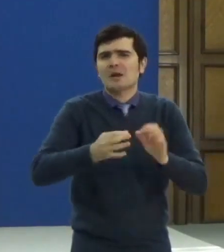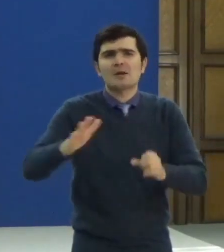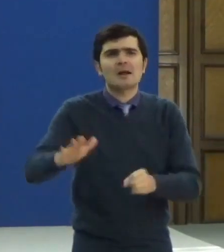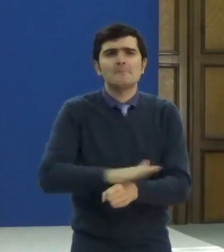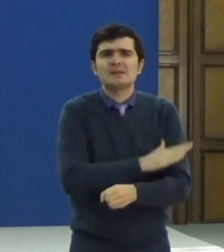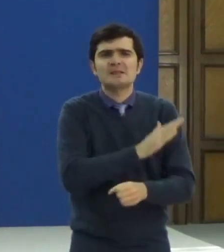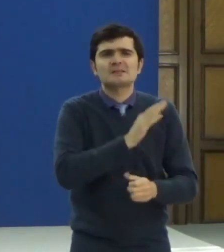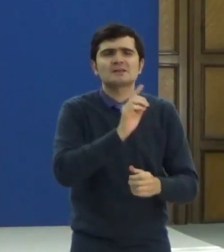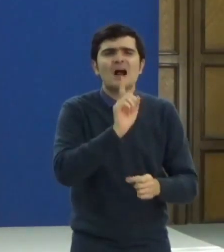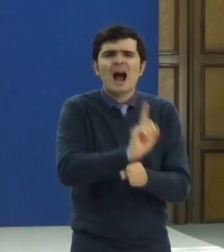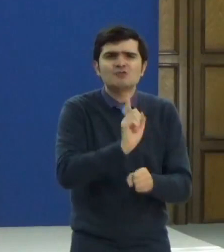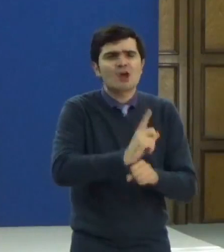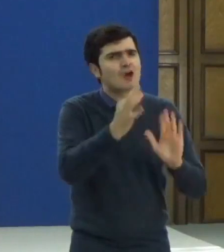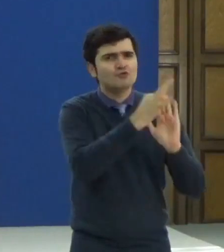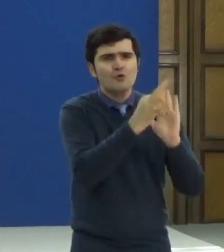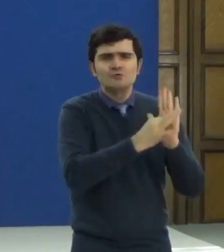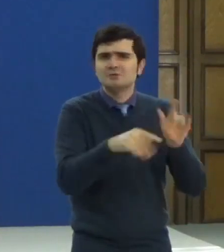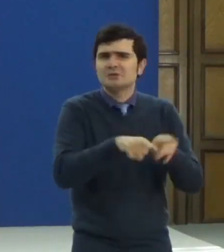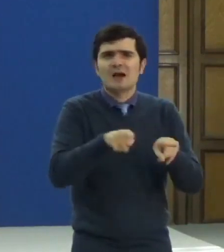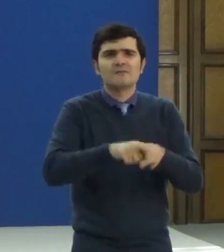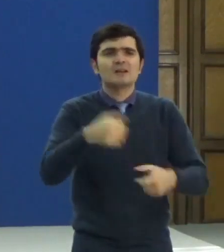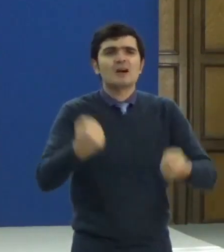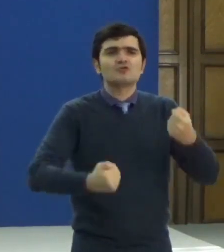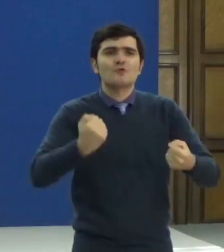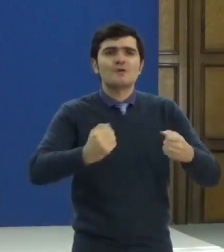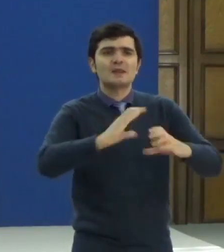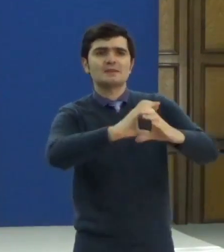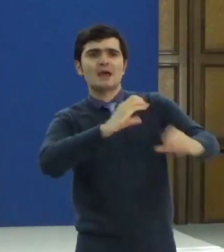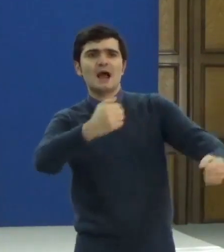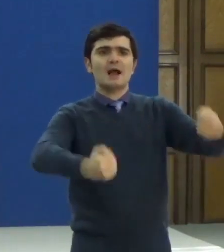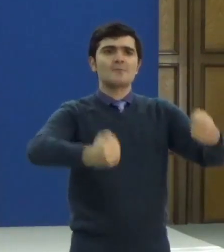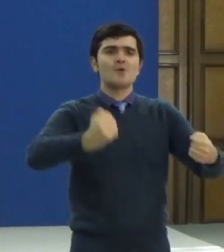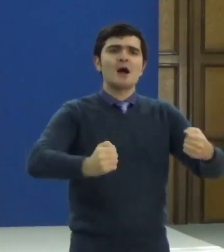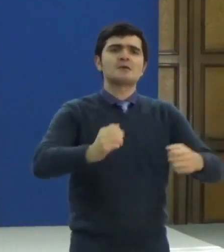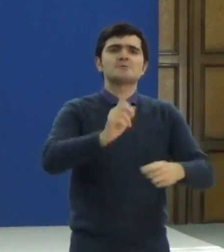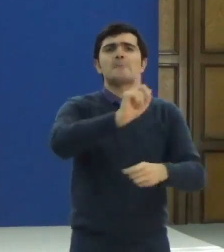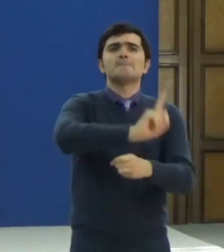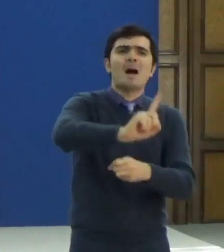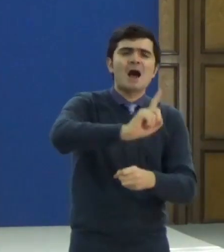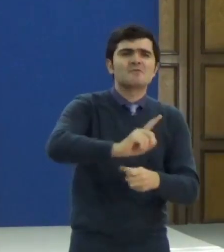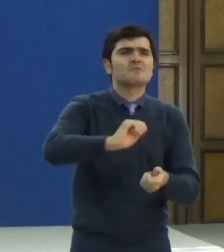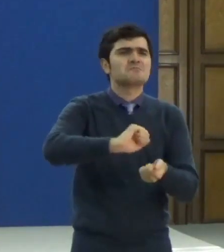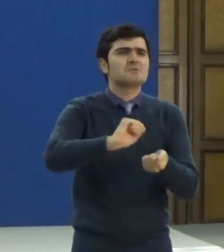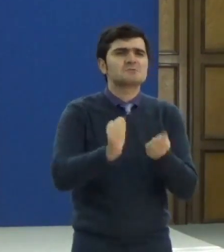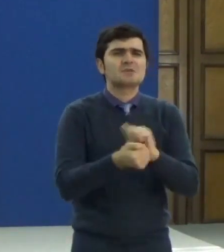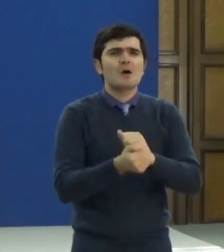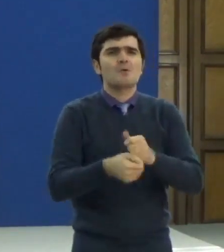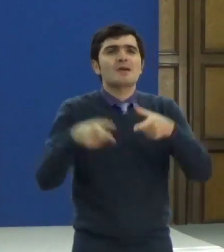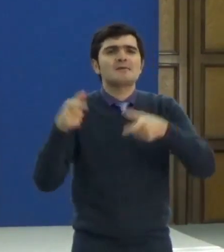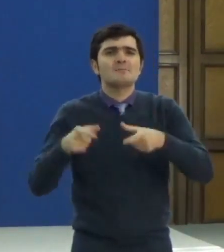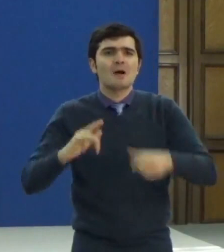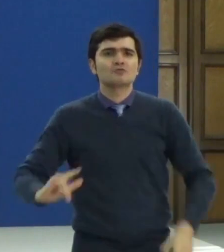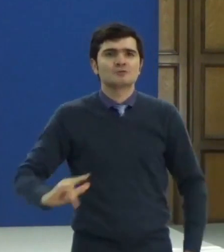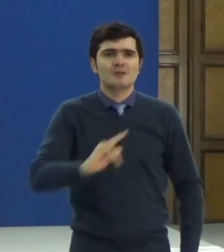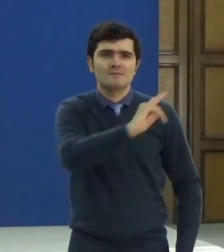și șoferii de la camioanele de marfă sau echipajele de la avioane.